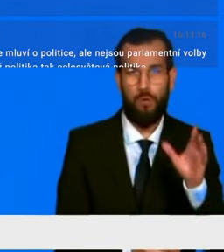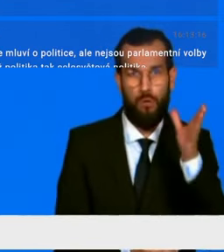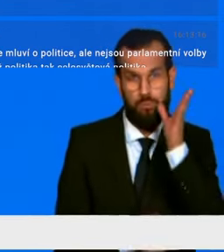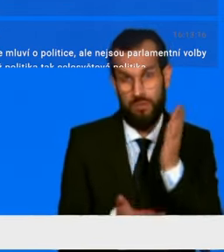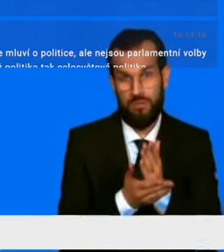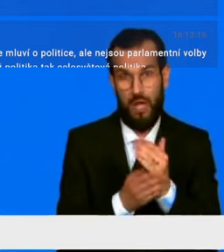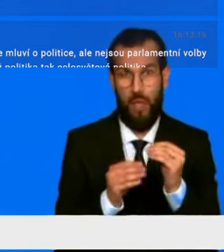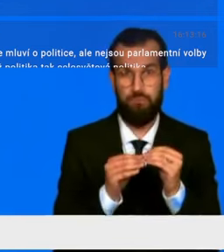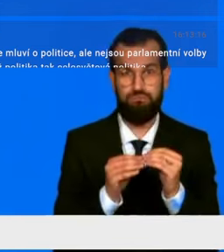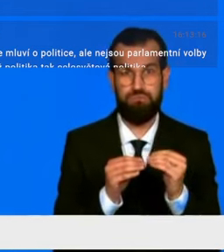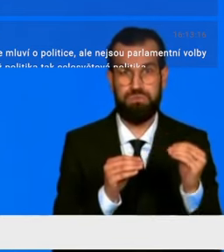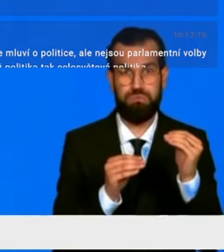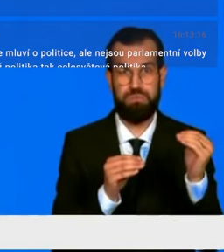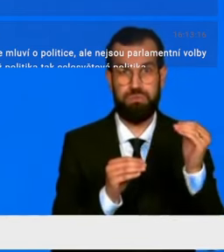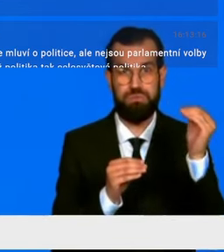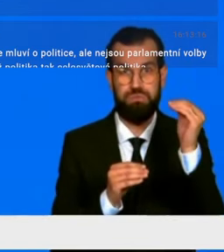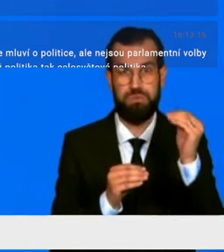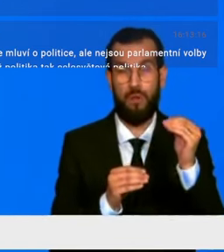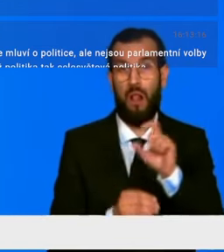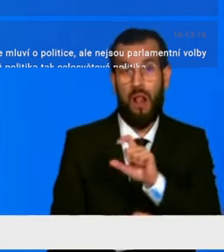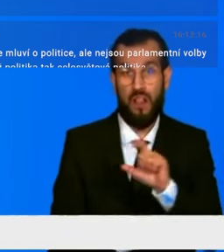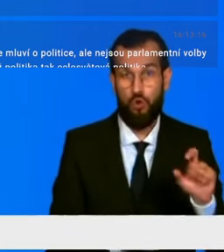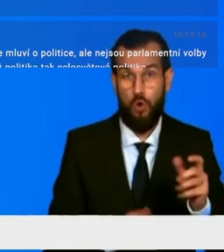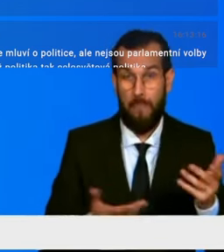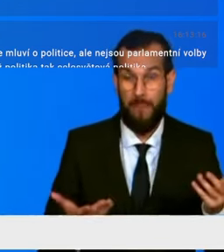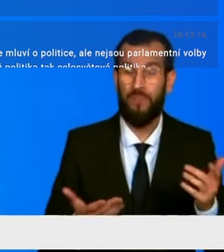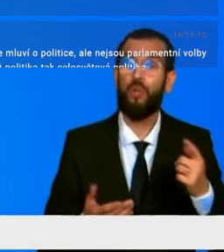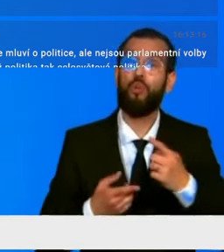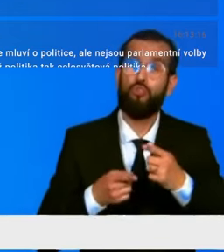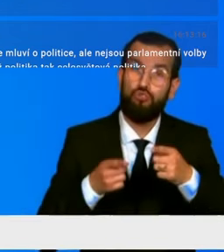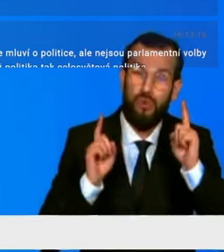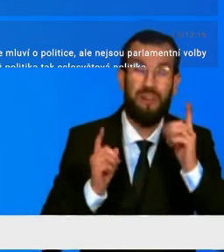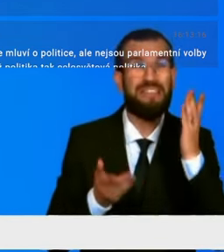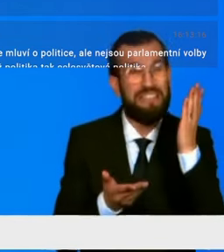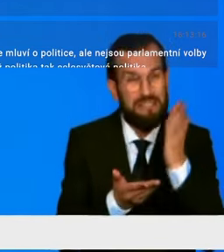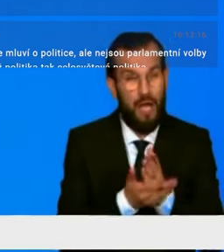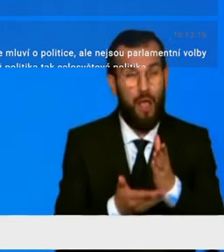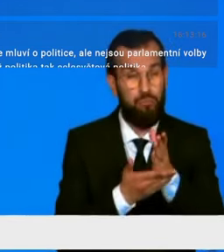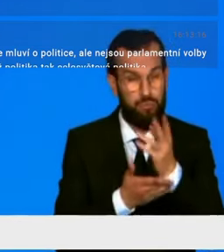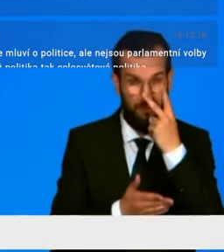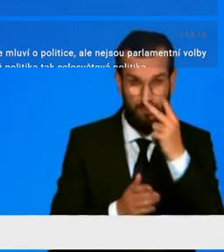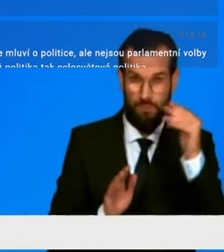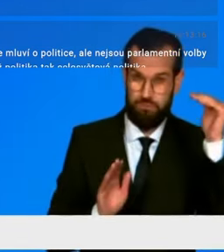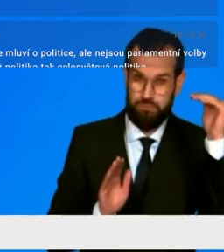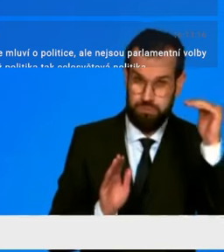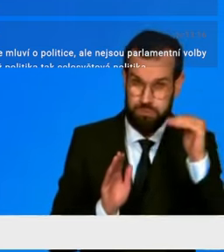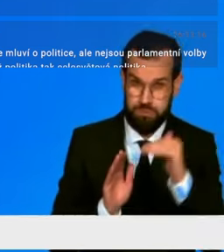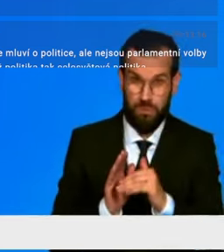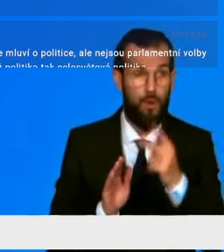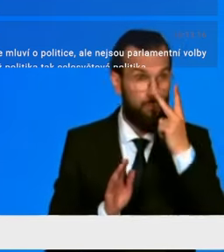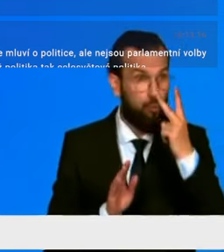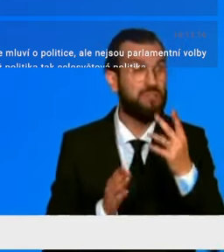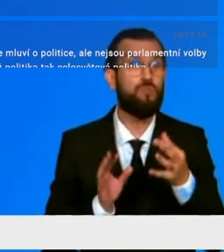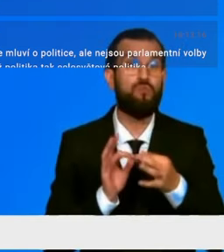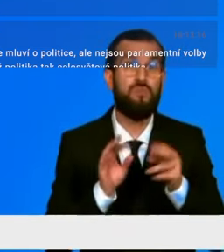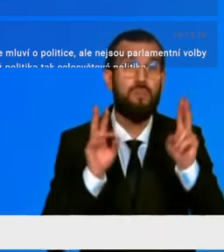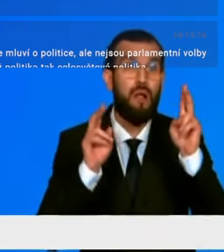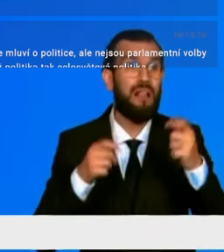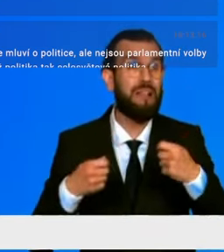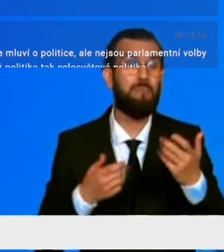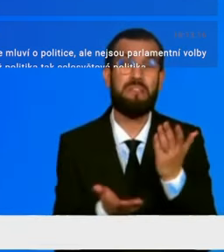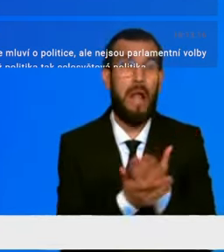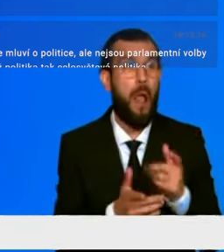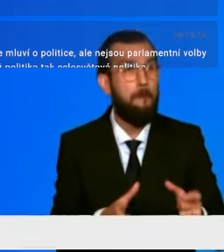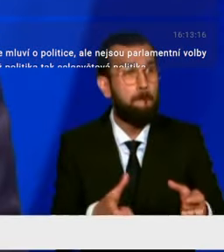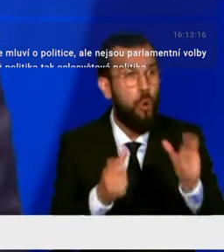naďalej rásť naďalej tu je Trend toho že Slovensko bude stagnovať Veď sa pozrite Čo vám hovoria trhy my si požičiavame